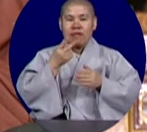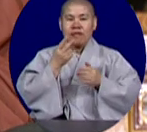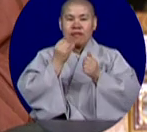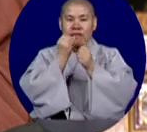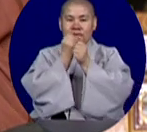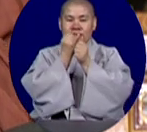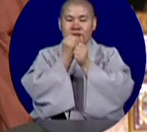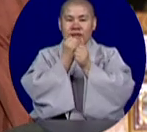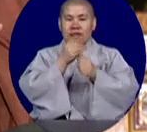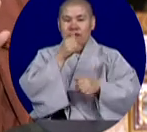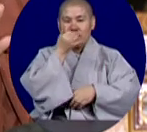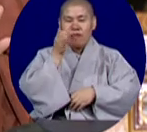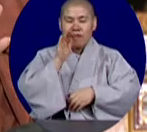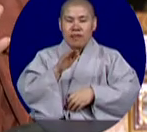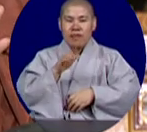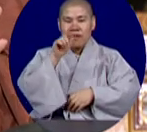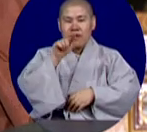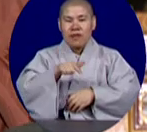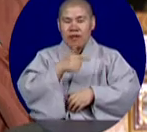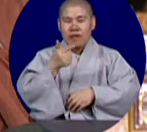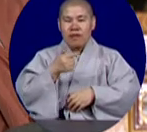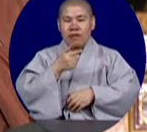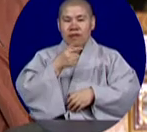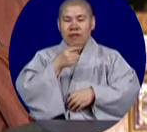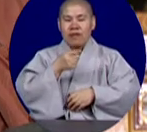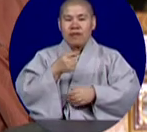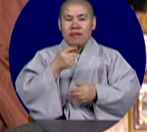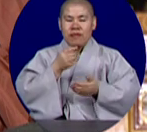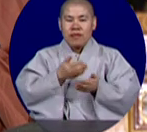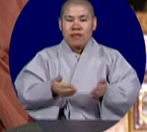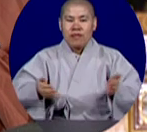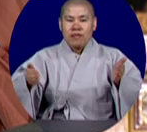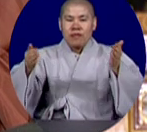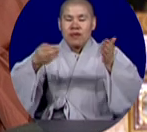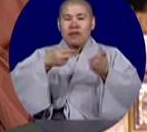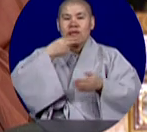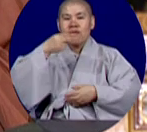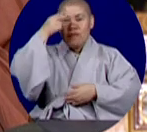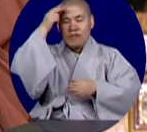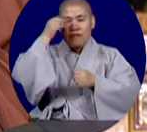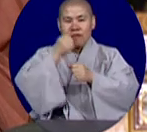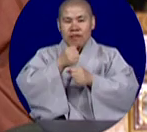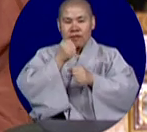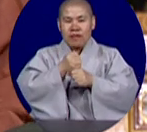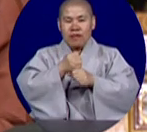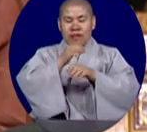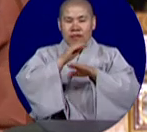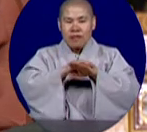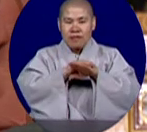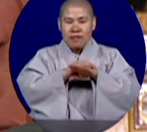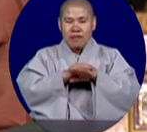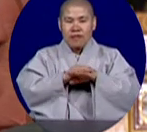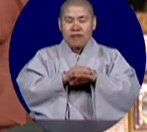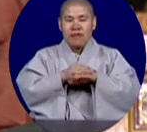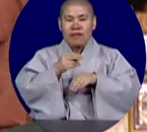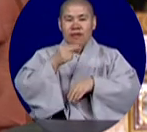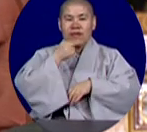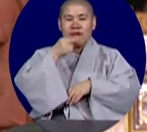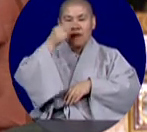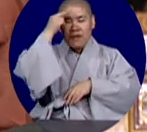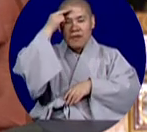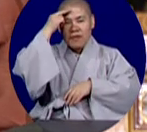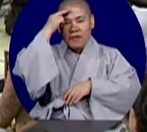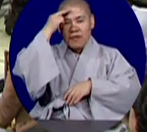있었는데 하루는 큰 독에다가 술을 담갔어요. 그래서 이제 술이 다